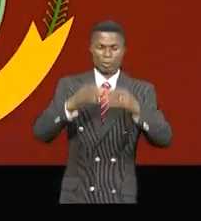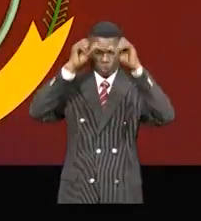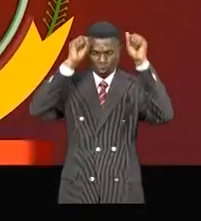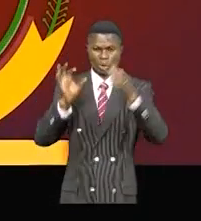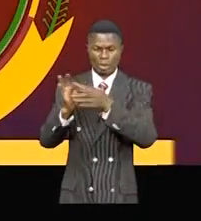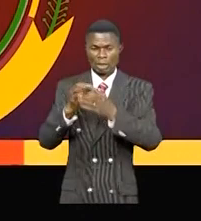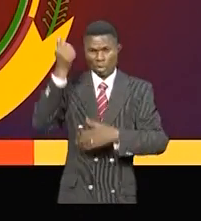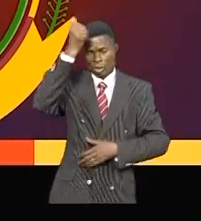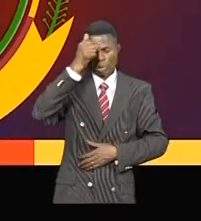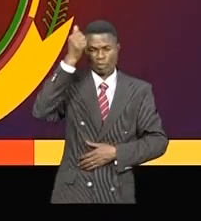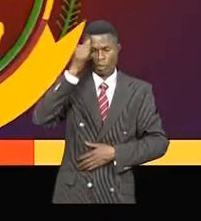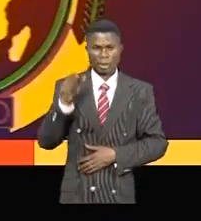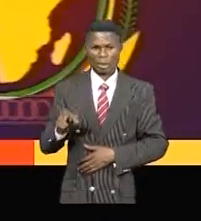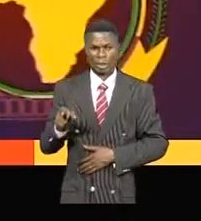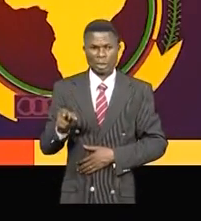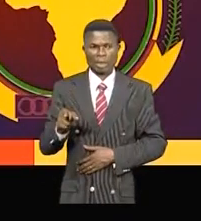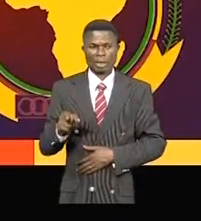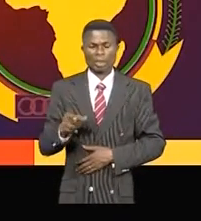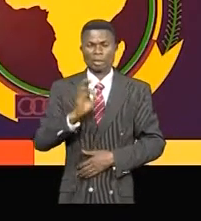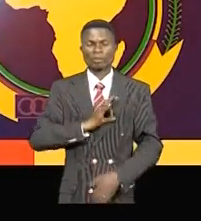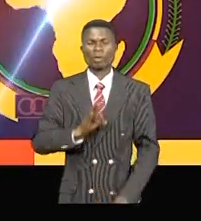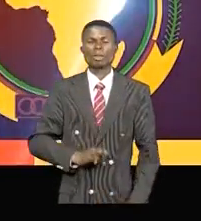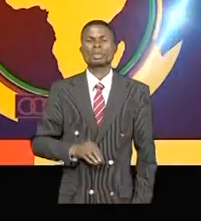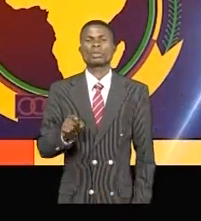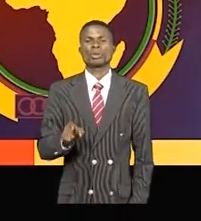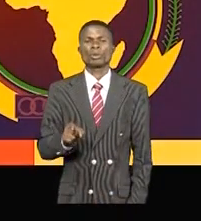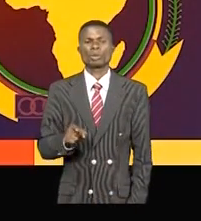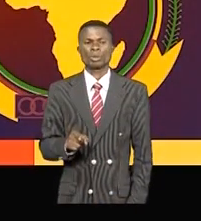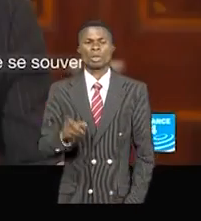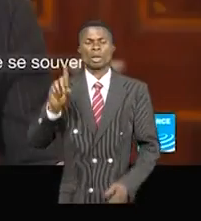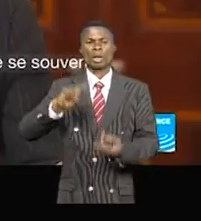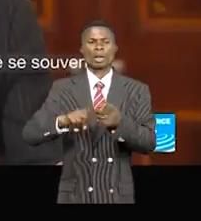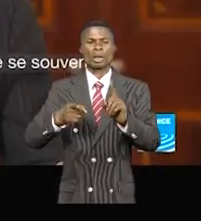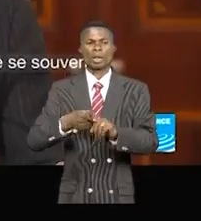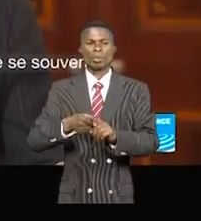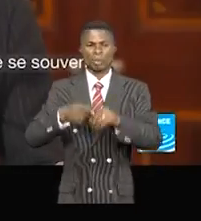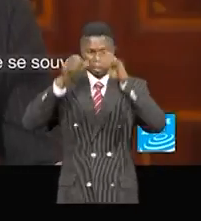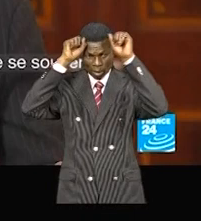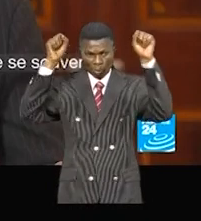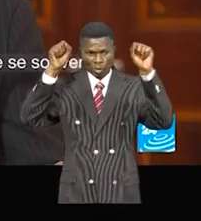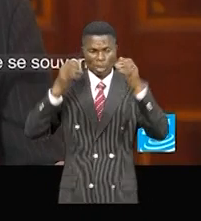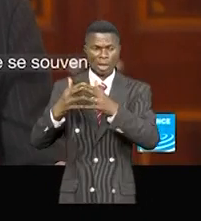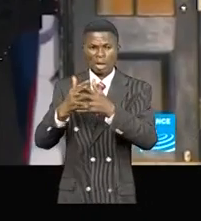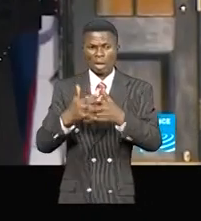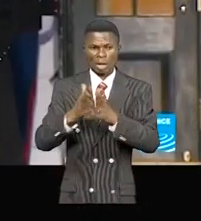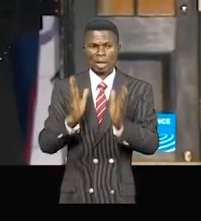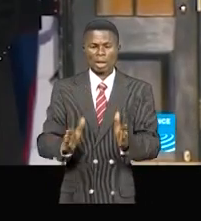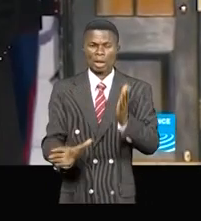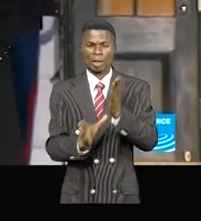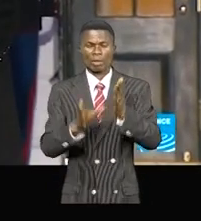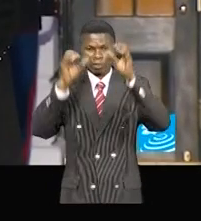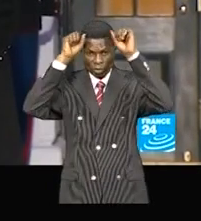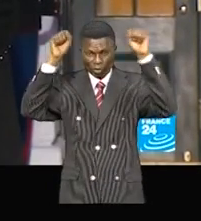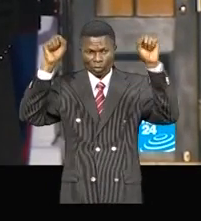en exercice de l'Union africaine, Félix-Antoine Tshisekedi, et son homologue Joe Biden, ainsi qu'avec la